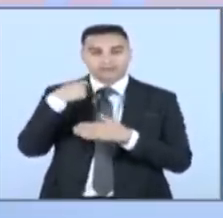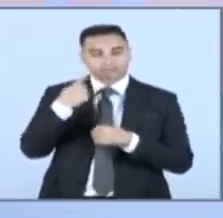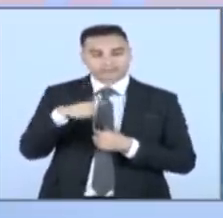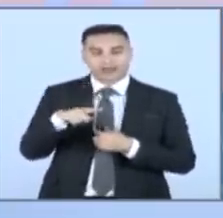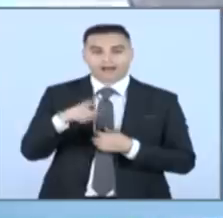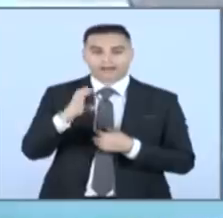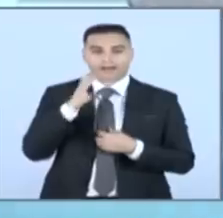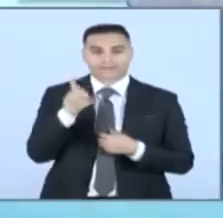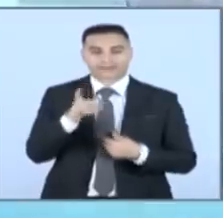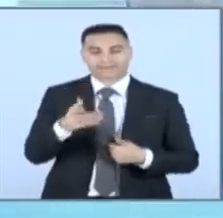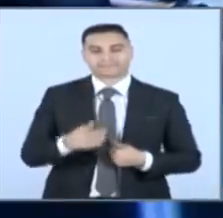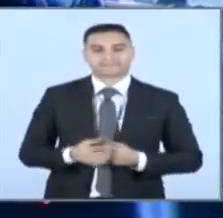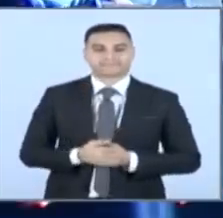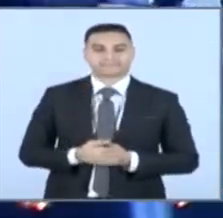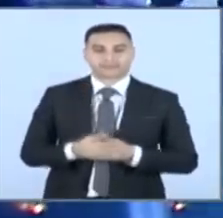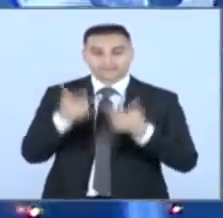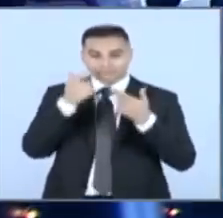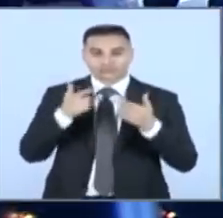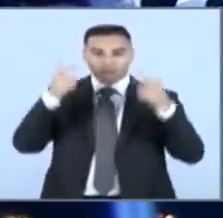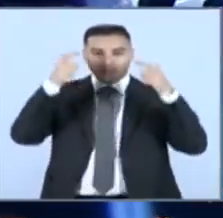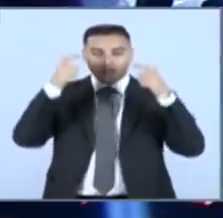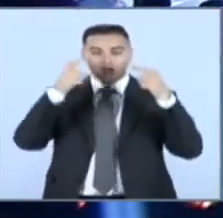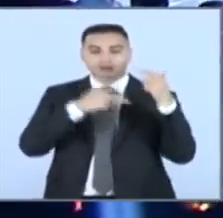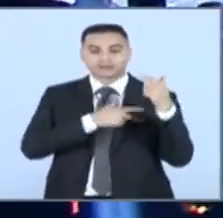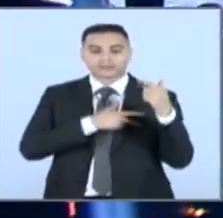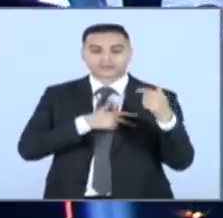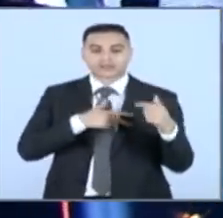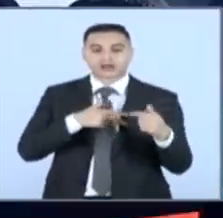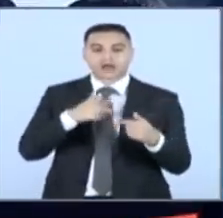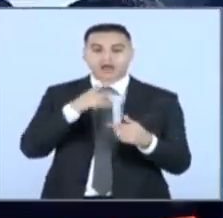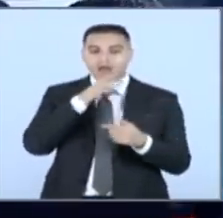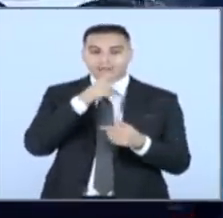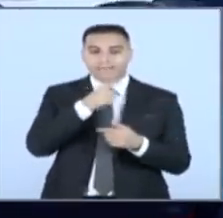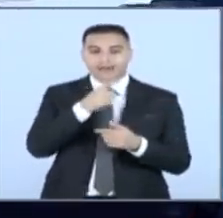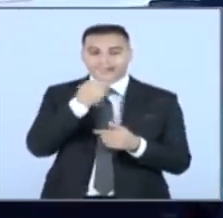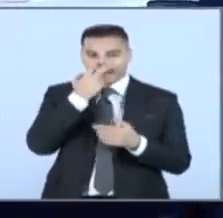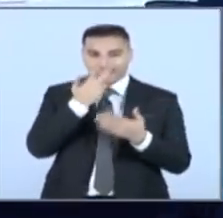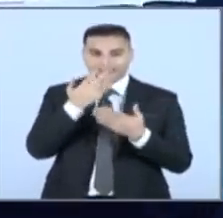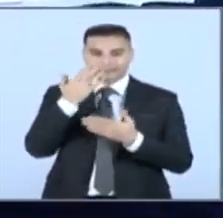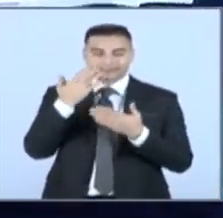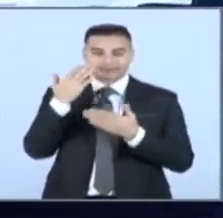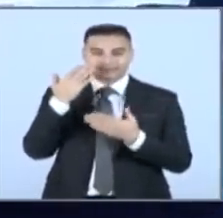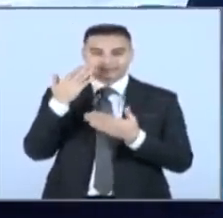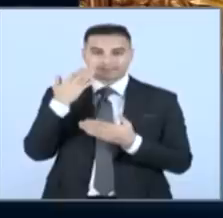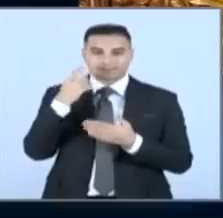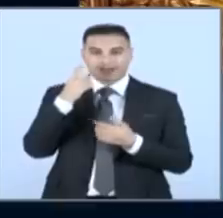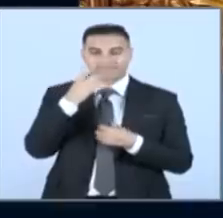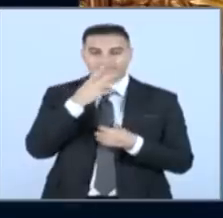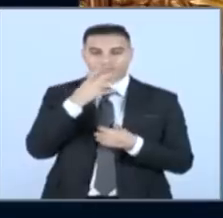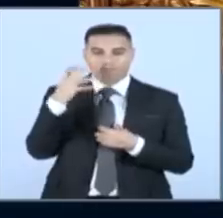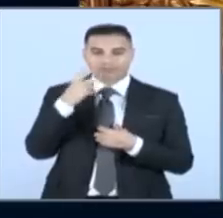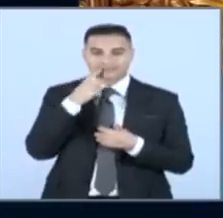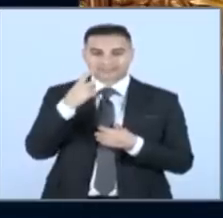صحيحة. السلطان رقم 14 لسلطنة عمان اتولى